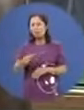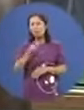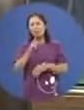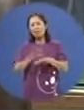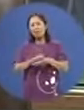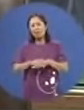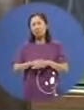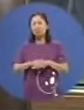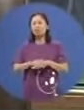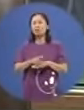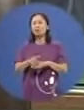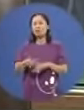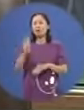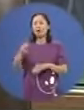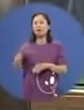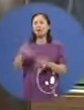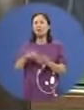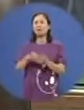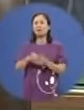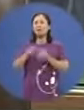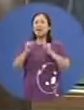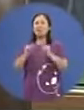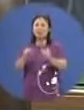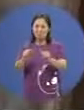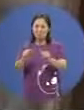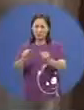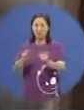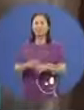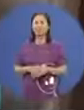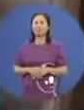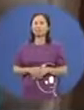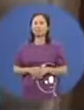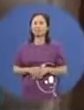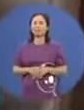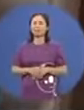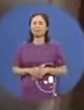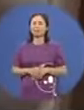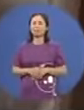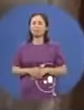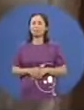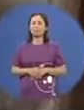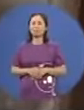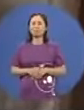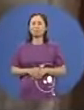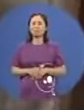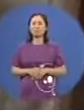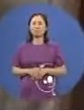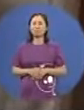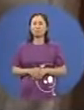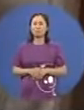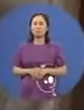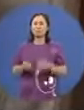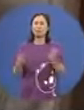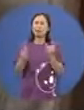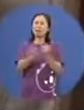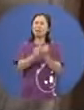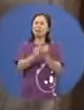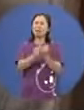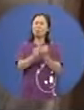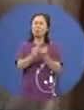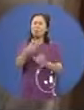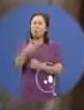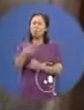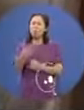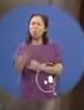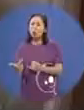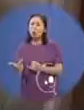これはまあ県が一生懸命やってるということなんですね。 なるほど、はい、さて、ところでこの晩婚化によって女性